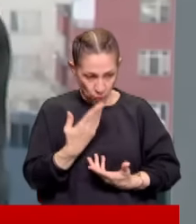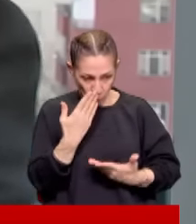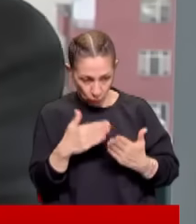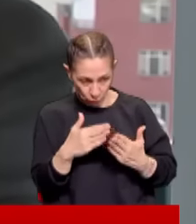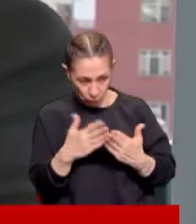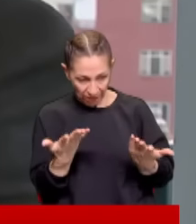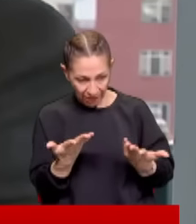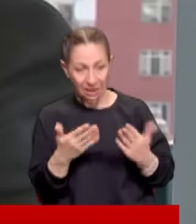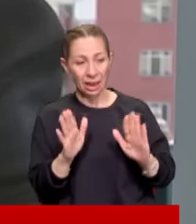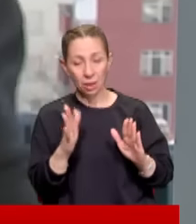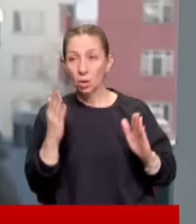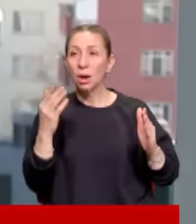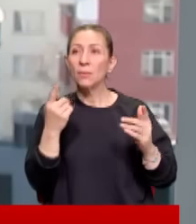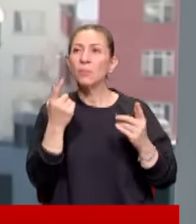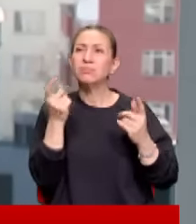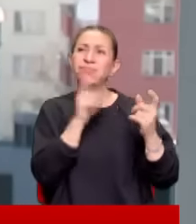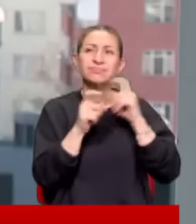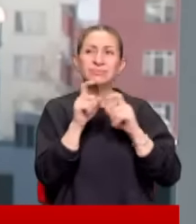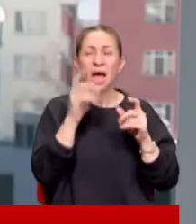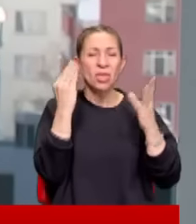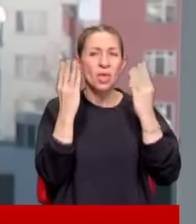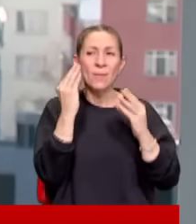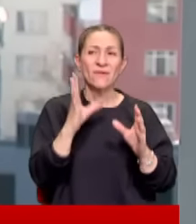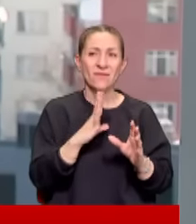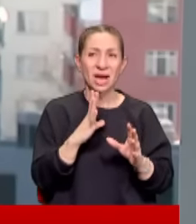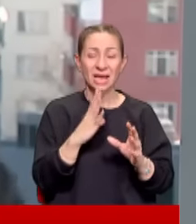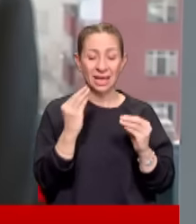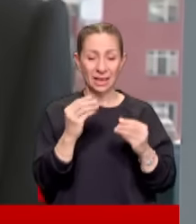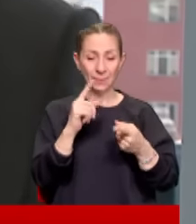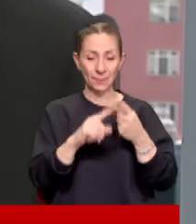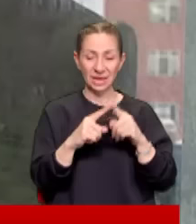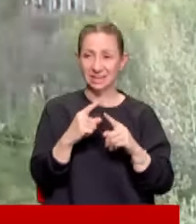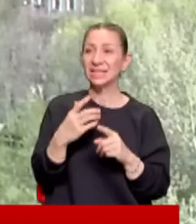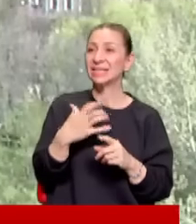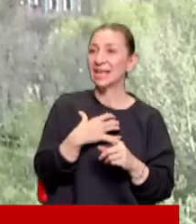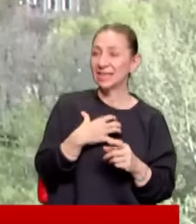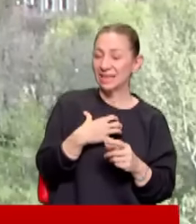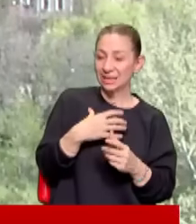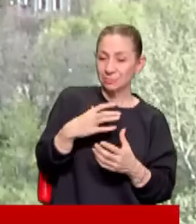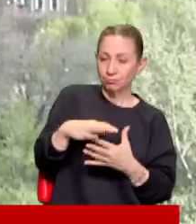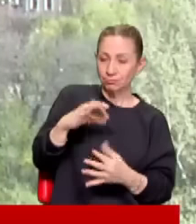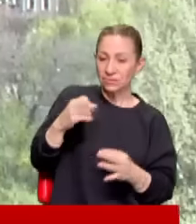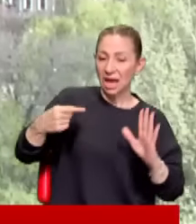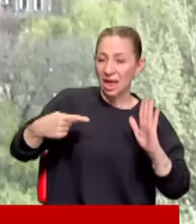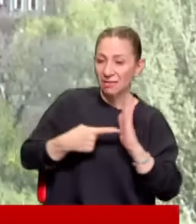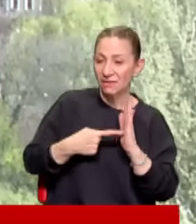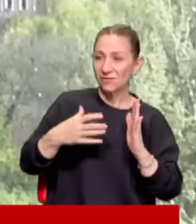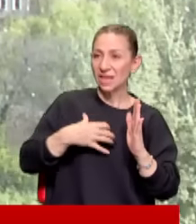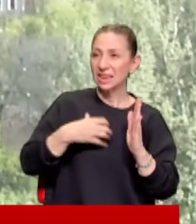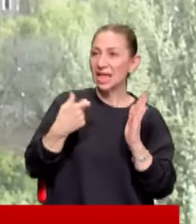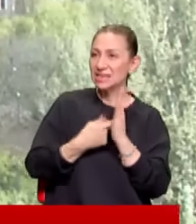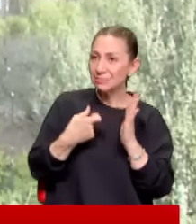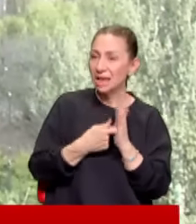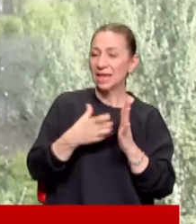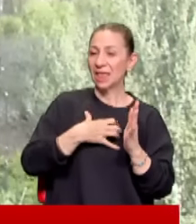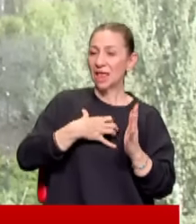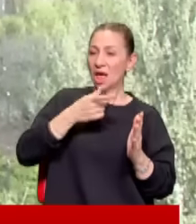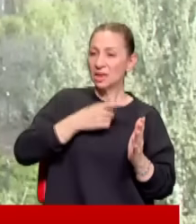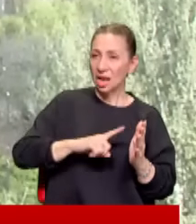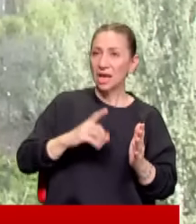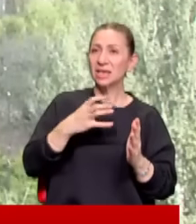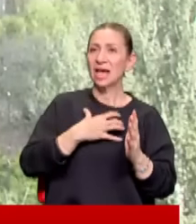yan etkisi var. Bir taraftan bir başarı elde ediyorsunuz. İYİ Parti... kendi kimliğiyle, kendi çatısıyla, kendi adaylarıyla,